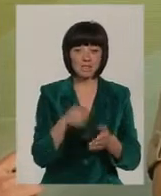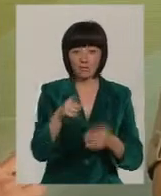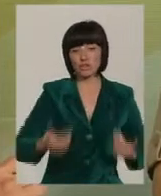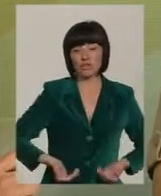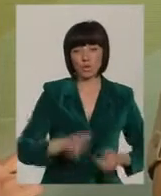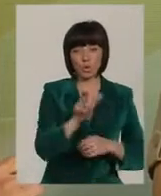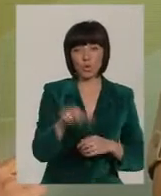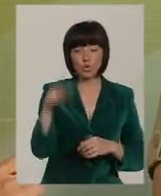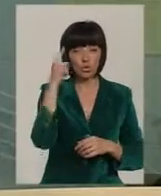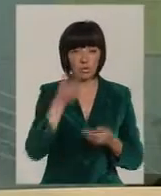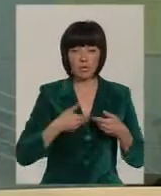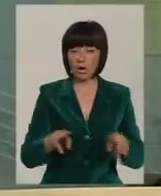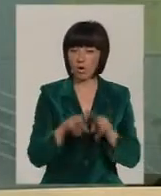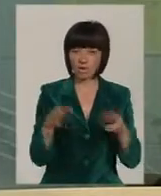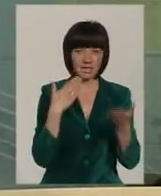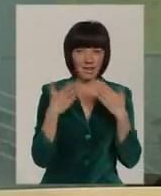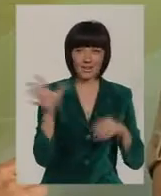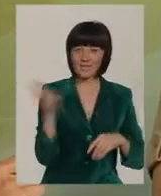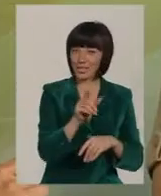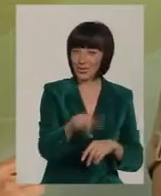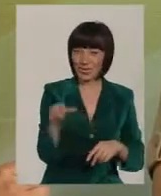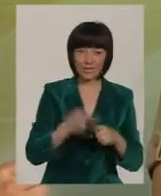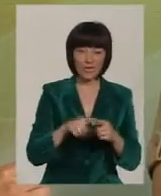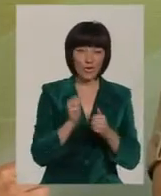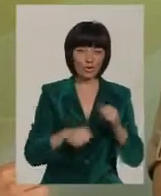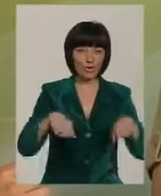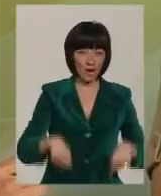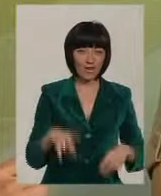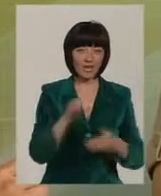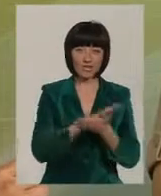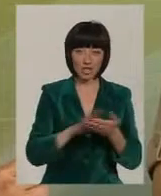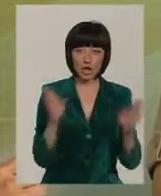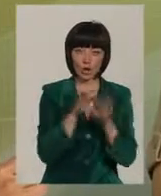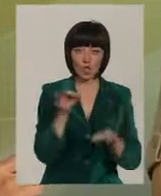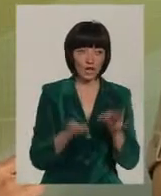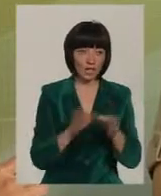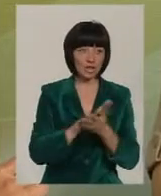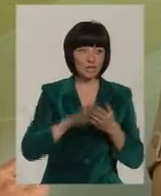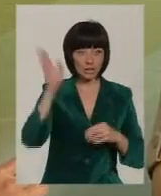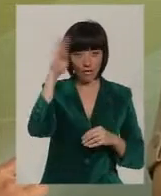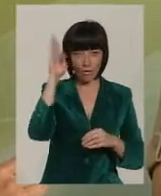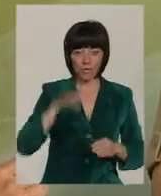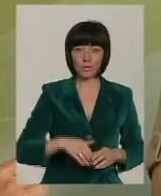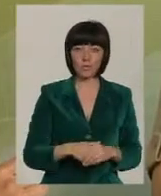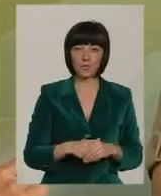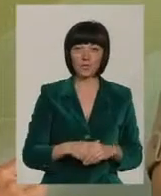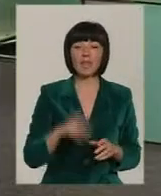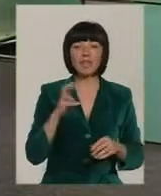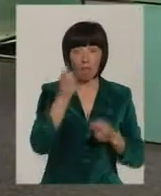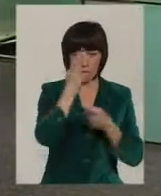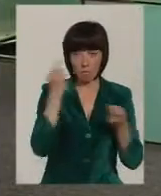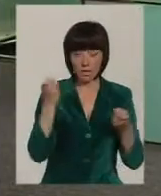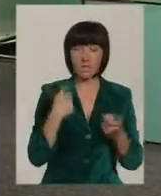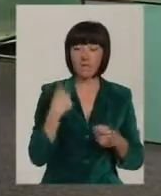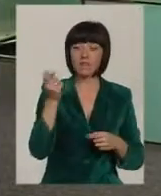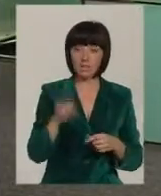живуть люди. І я думаю, що ми однаково ставимося до всіх людей. Це кожного право на чисте довкілля, на чисту воду і інформацію. І